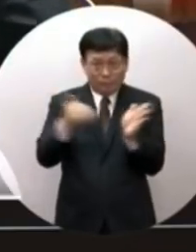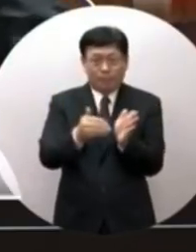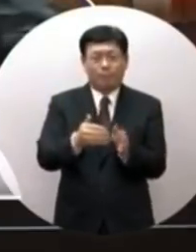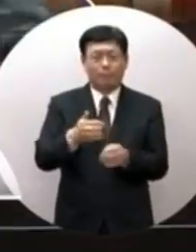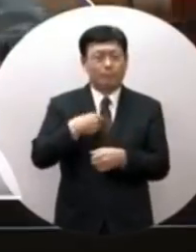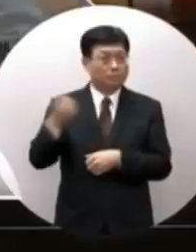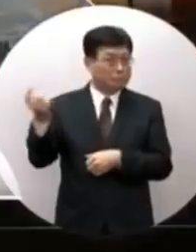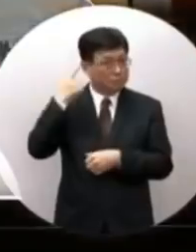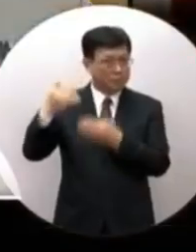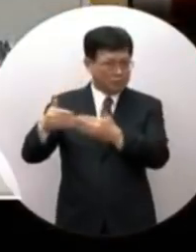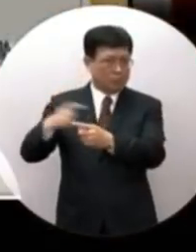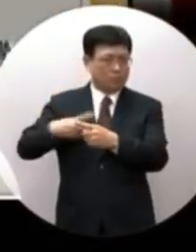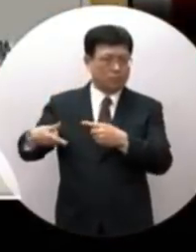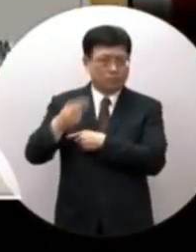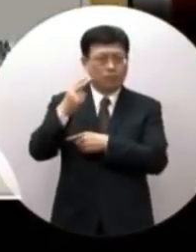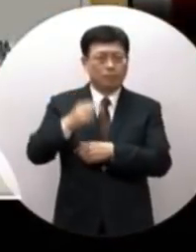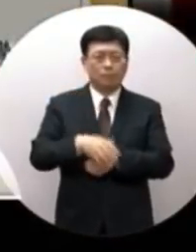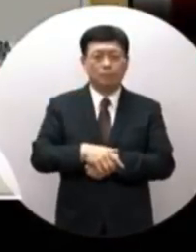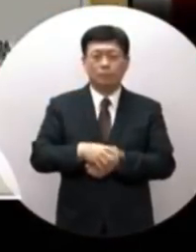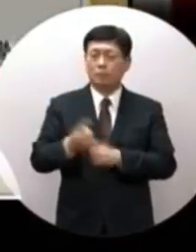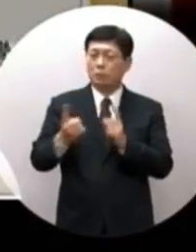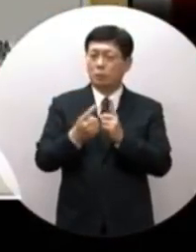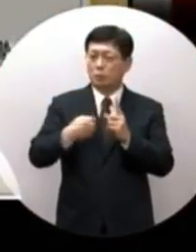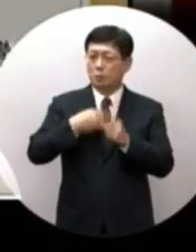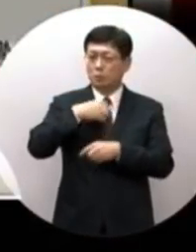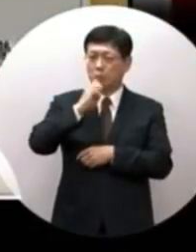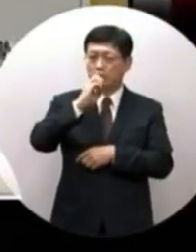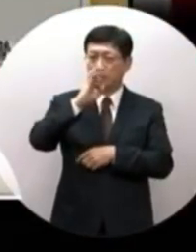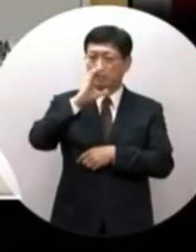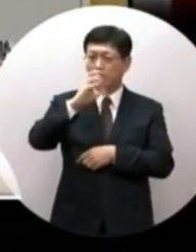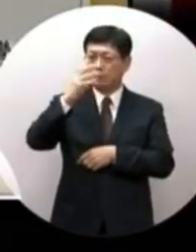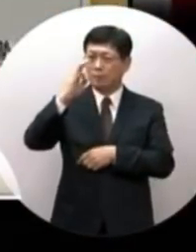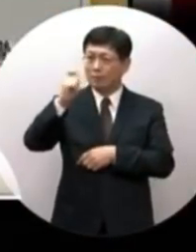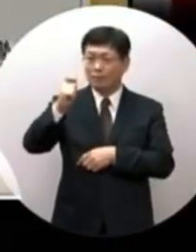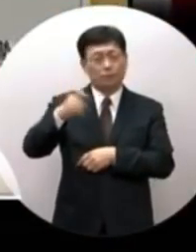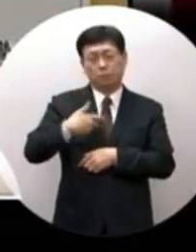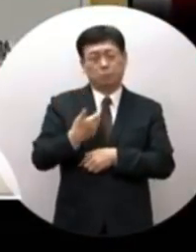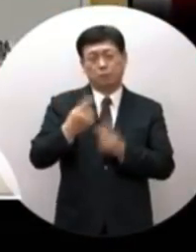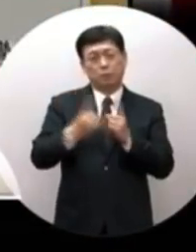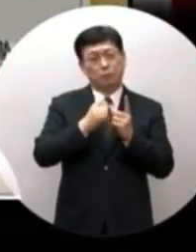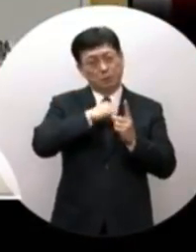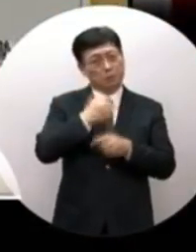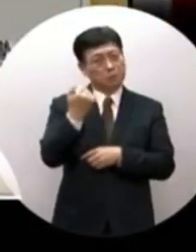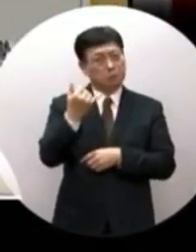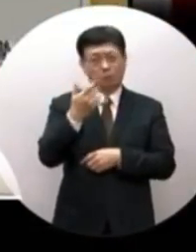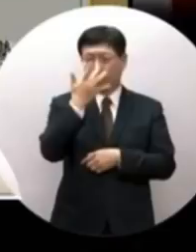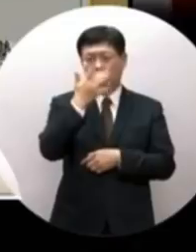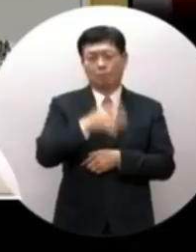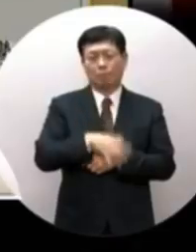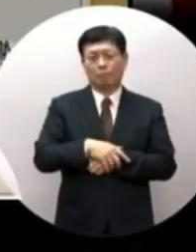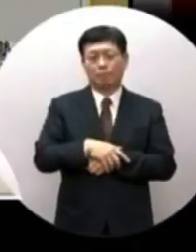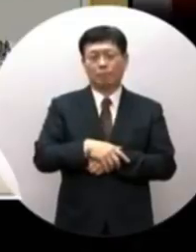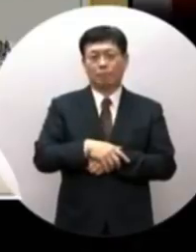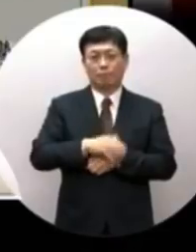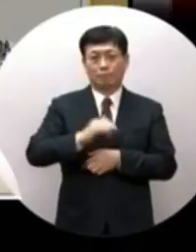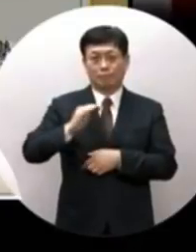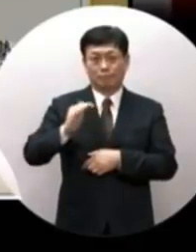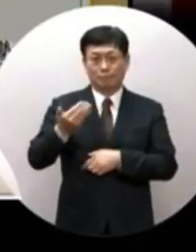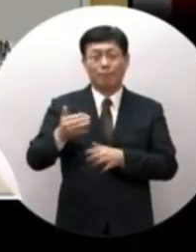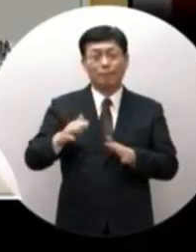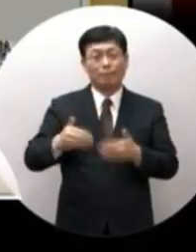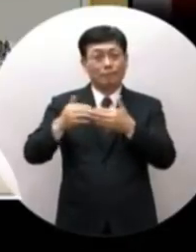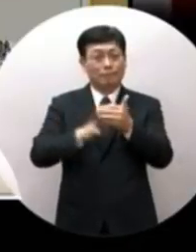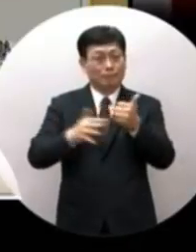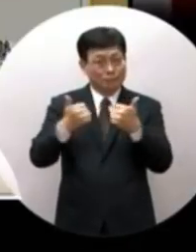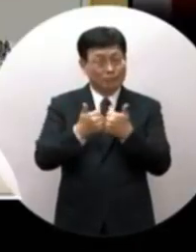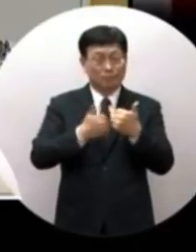啊，听讲大陆会终止咱这里一口话，啊，我唔知对台湾好啊歹，但是咱的陆